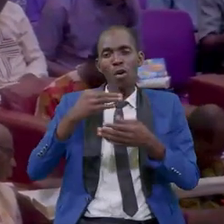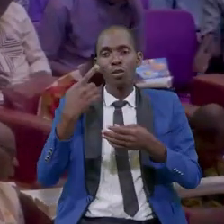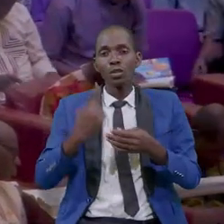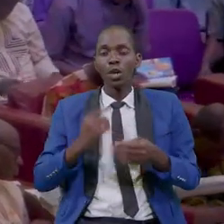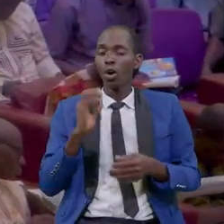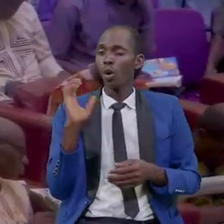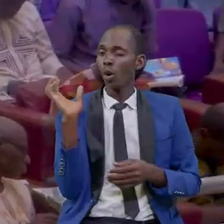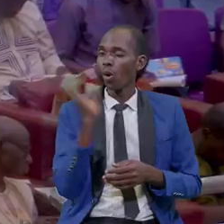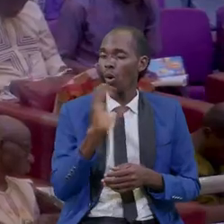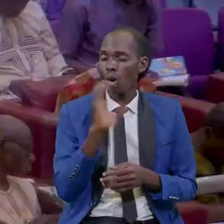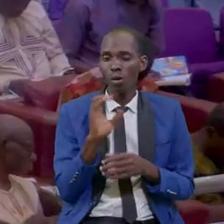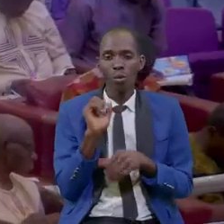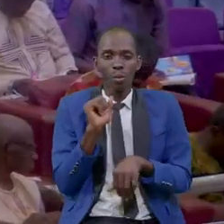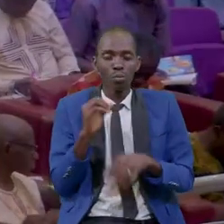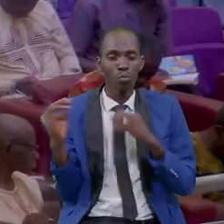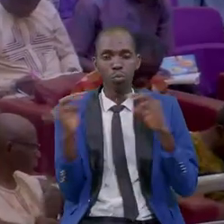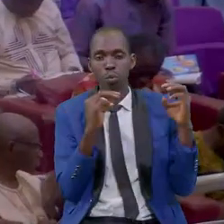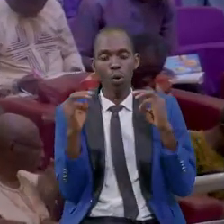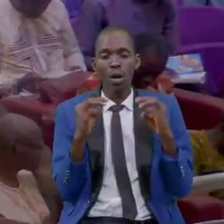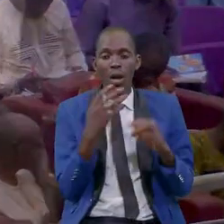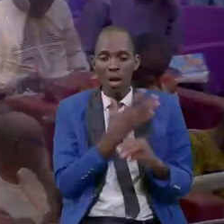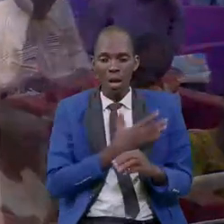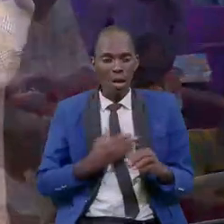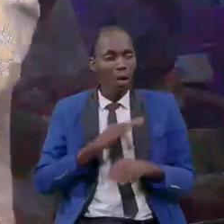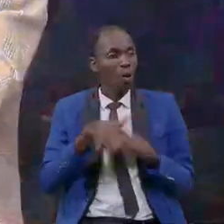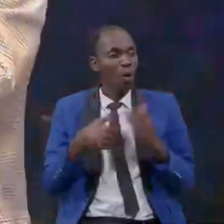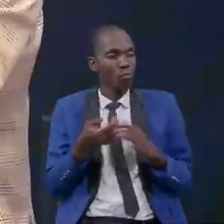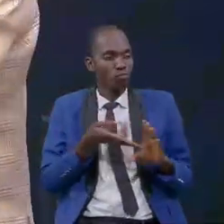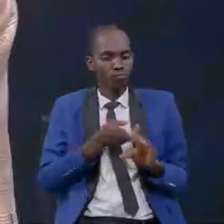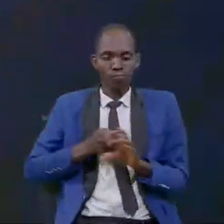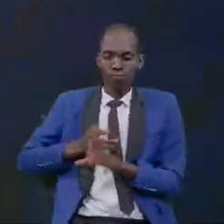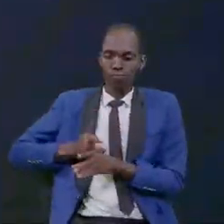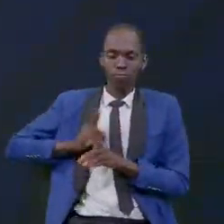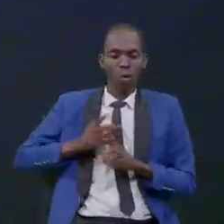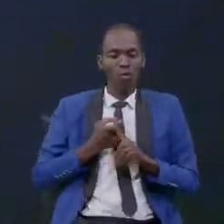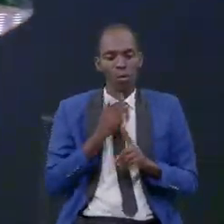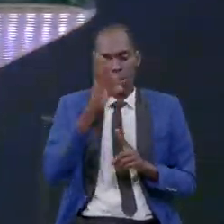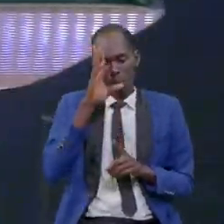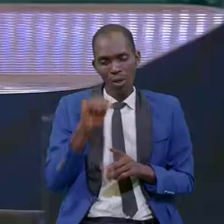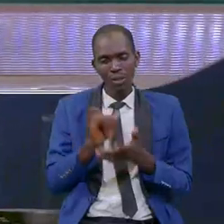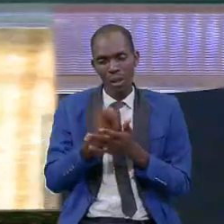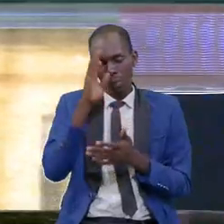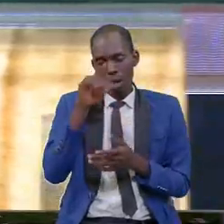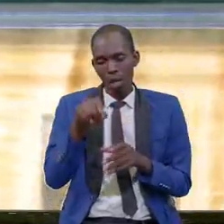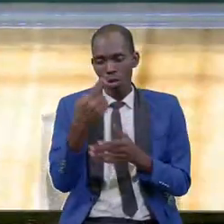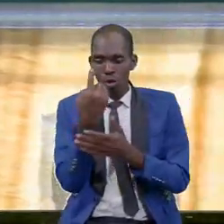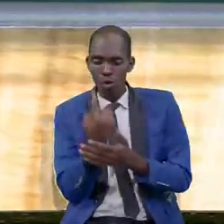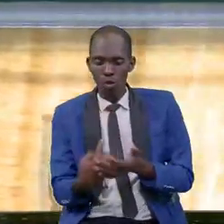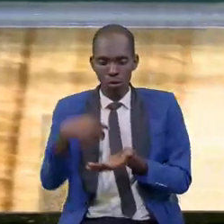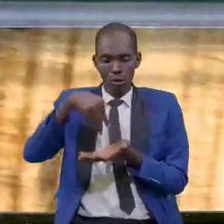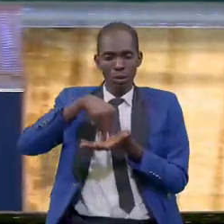et retirez-vous de lui afin qu'il soit frappé et qu'il